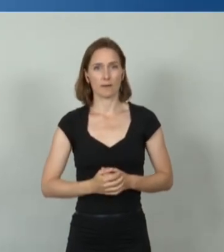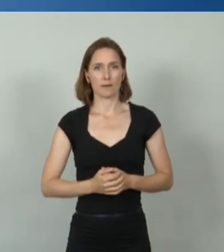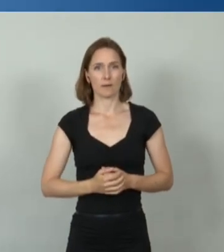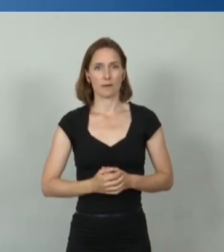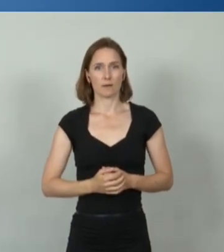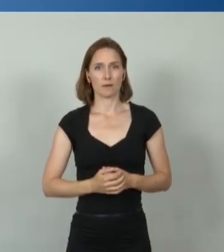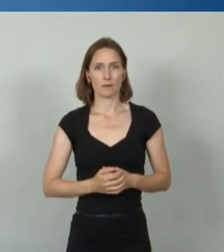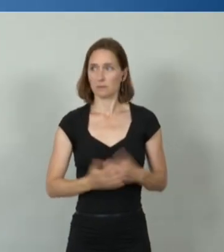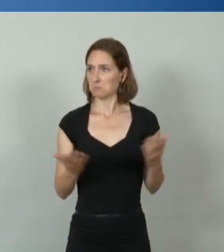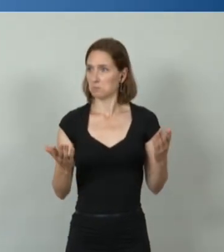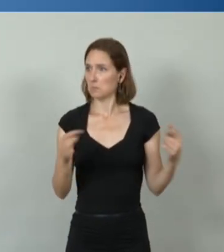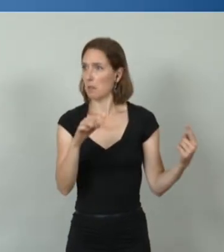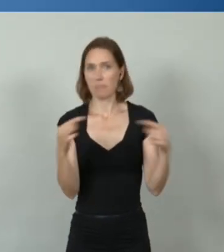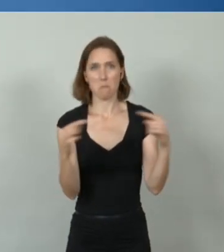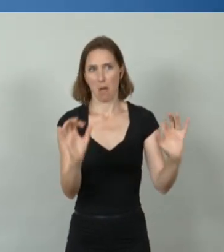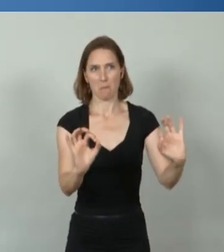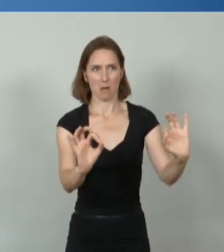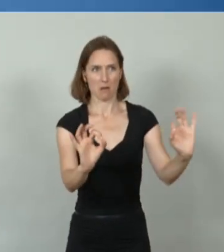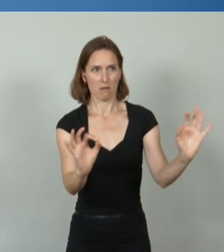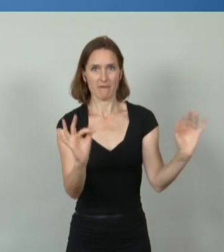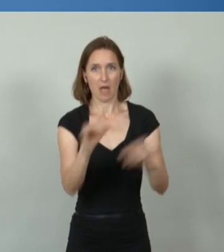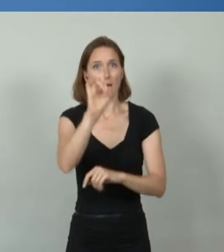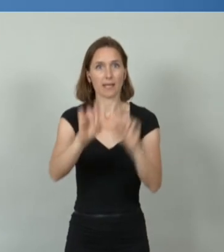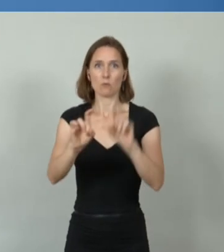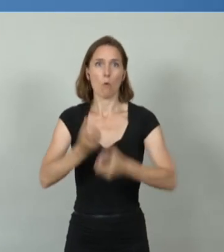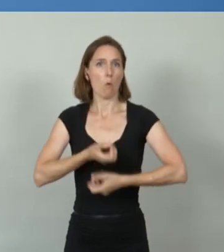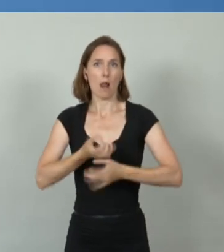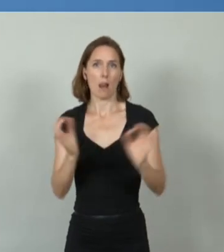il n'y a pas de débat sur les questions orales